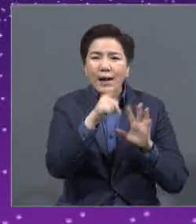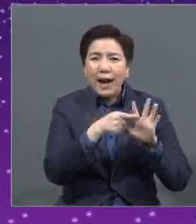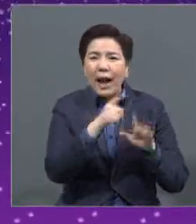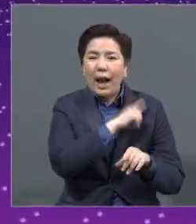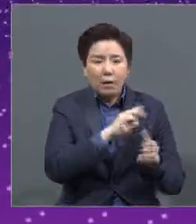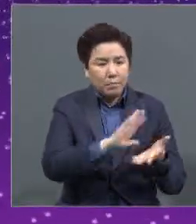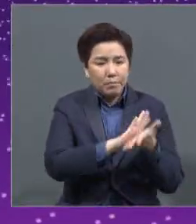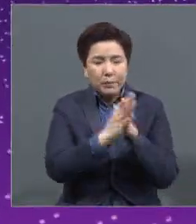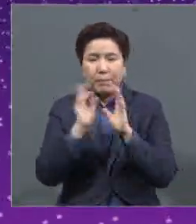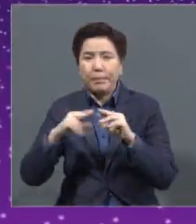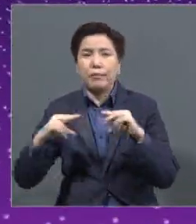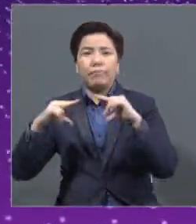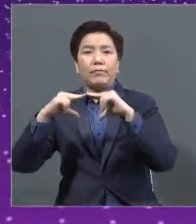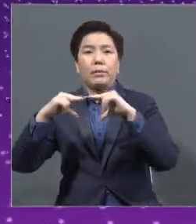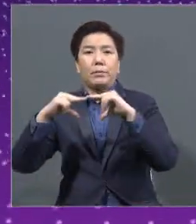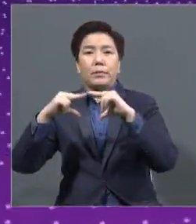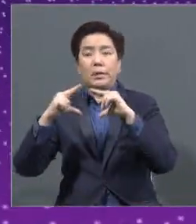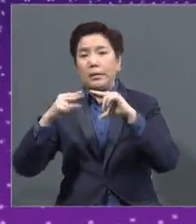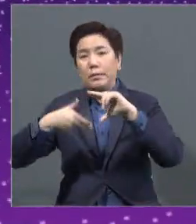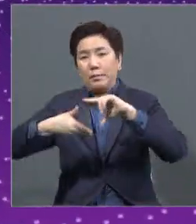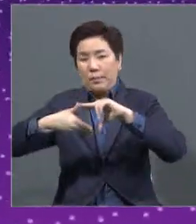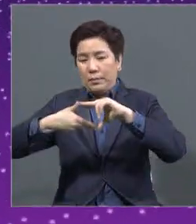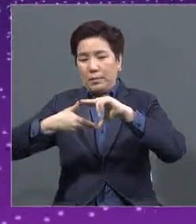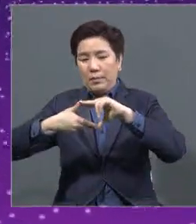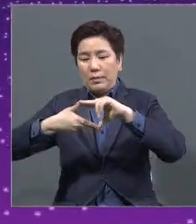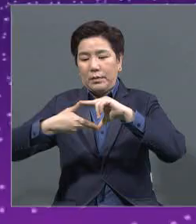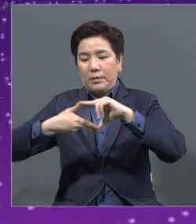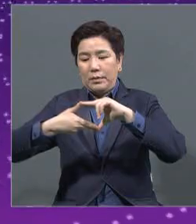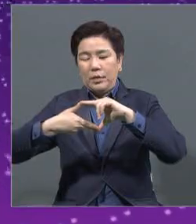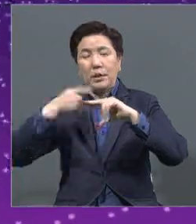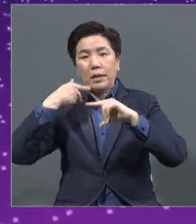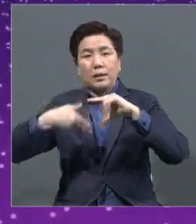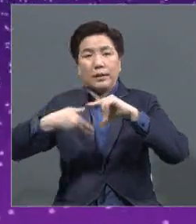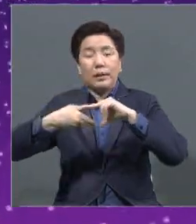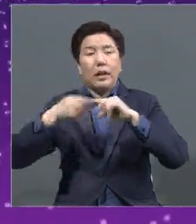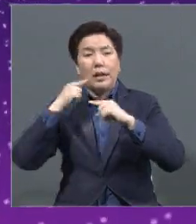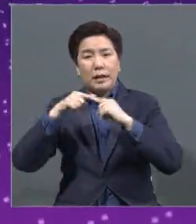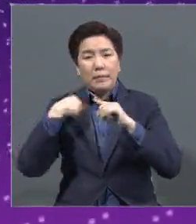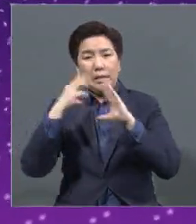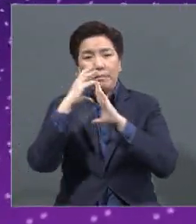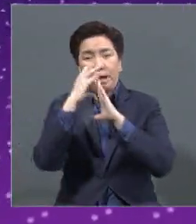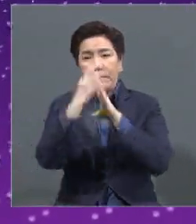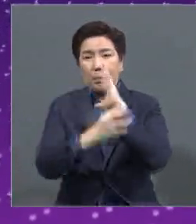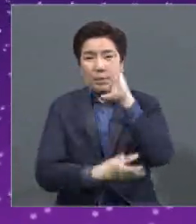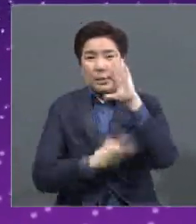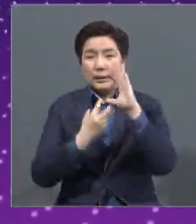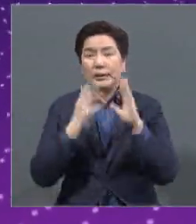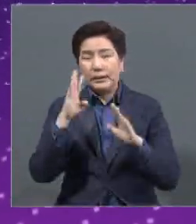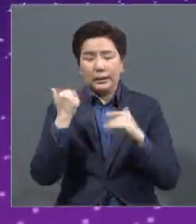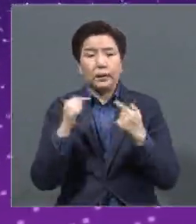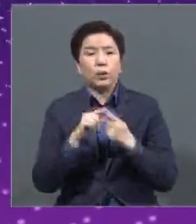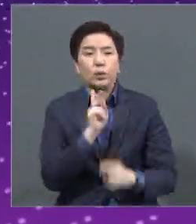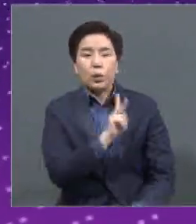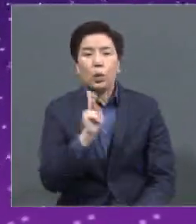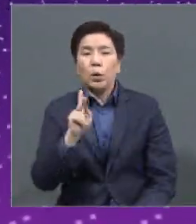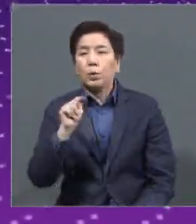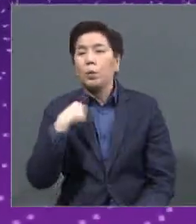เขามีการตั้งข้อสังเกตก็คือพรรคเนี่ยมีการจัดตั้งสาขาครบเนี่ย 4ภาคตามกฎหมายหรือไม่เรื่องนี้ค่ะทางกกตเนี่ยเ